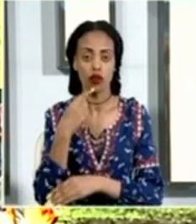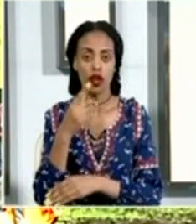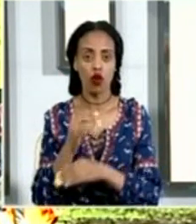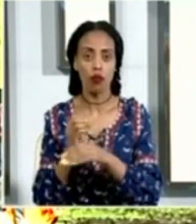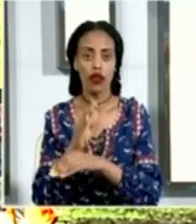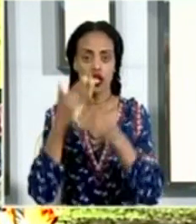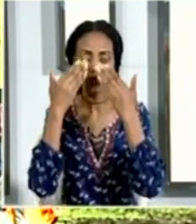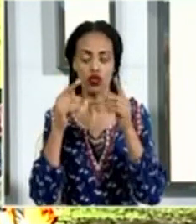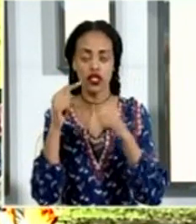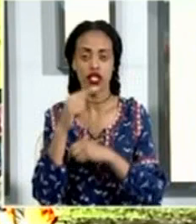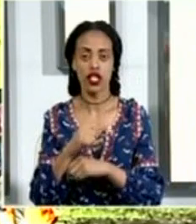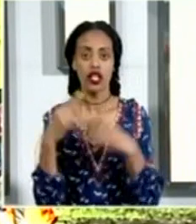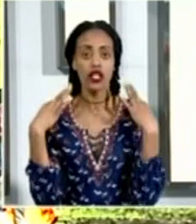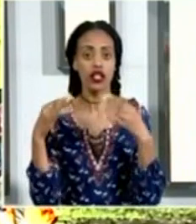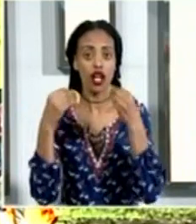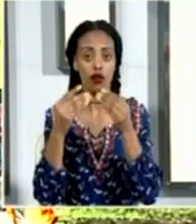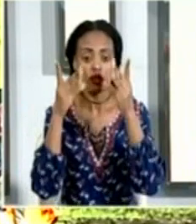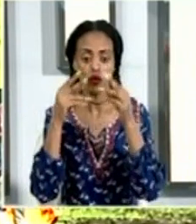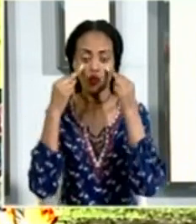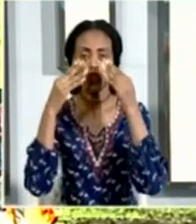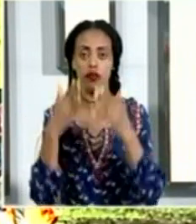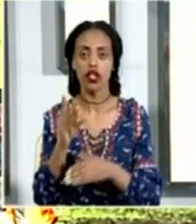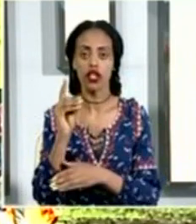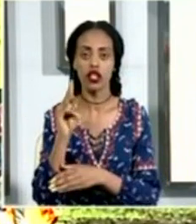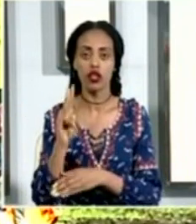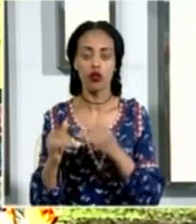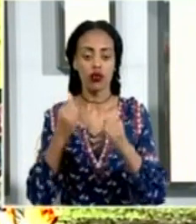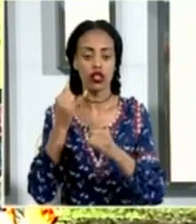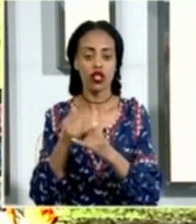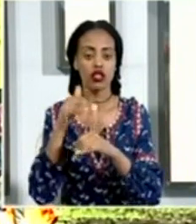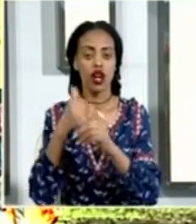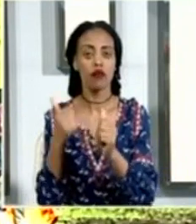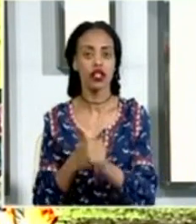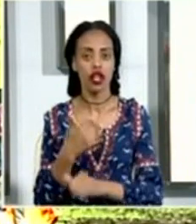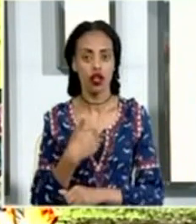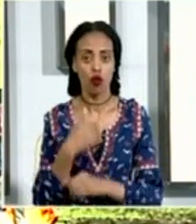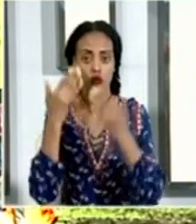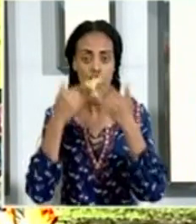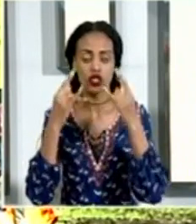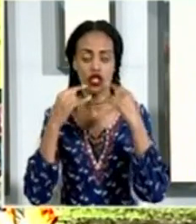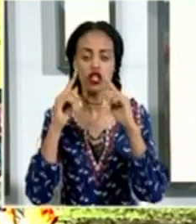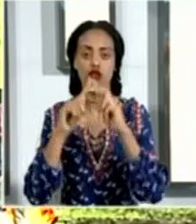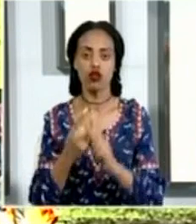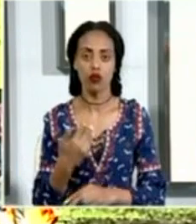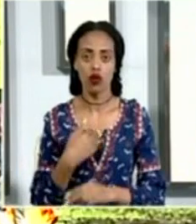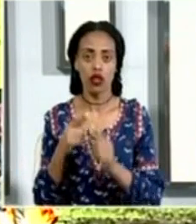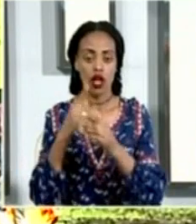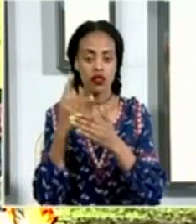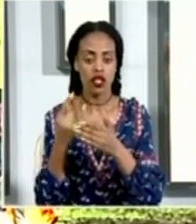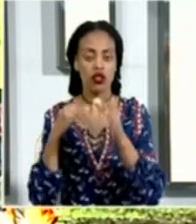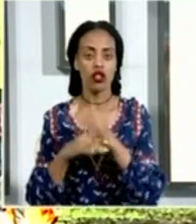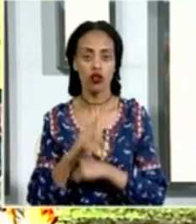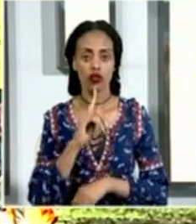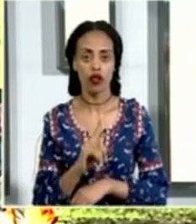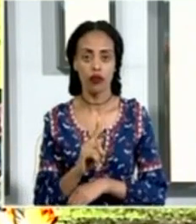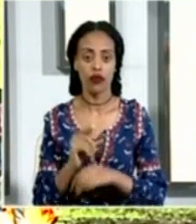መልእኽቲ ምስዮት እዚ ዕለት ጥዕና ሃበልና ዝኸበርኩም ተመልከትና ዲw ኢንተርናሽናል ኣብ ብምክትታለልኹም ምስዮት ዜናና ጀሚሩ ሎም ናብ ዝርዝራቶም ድማ